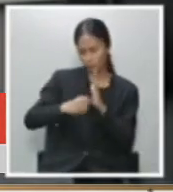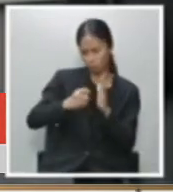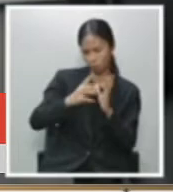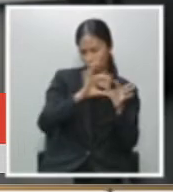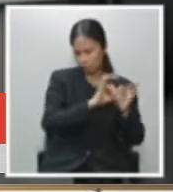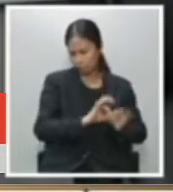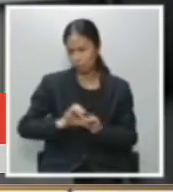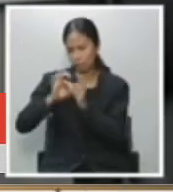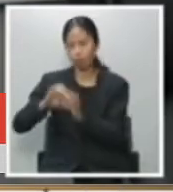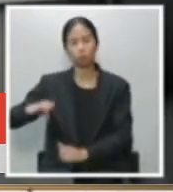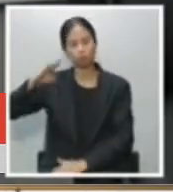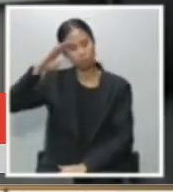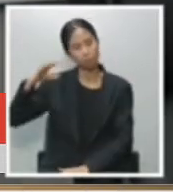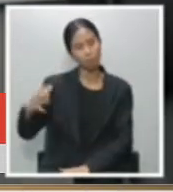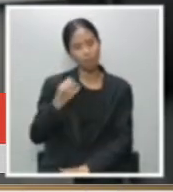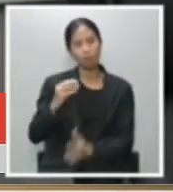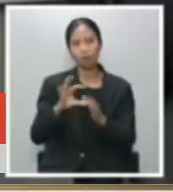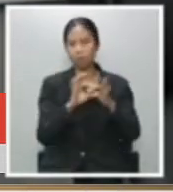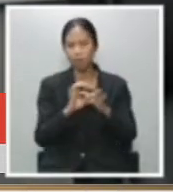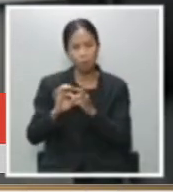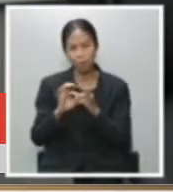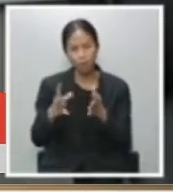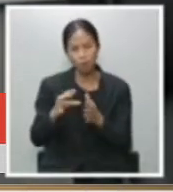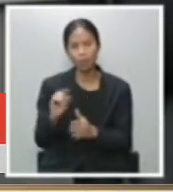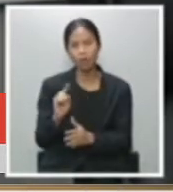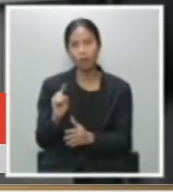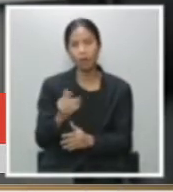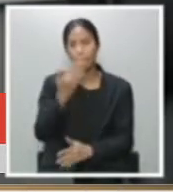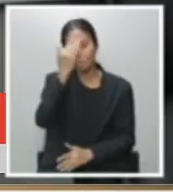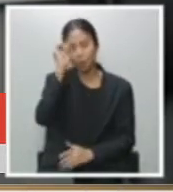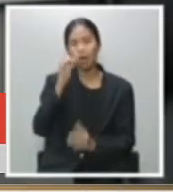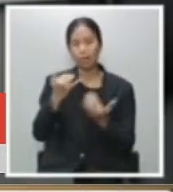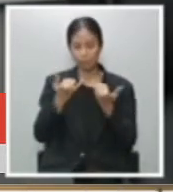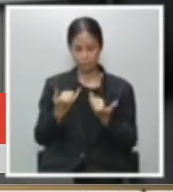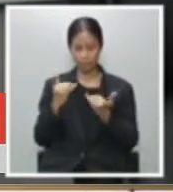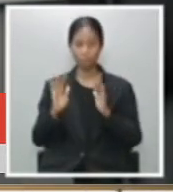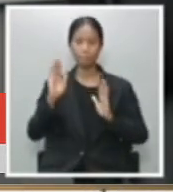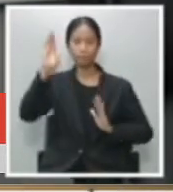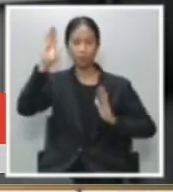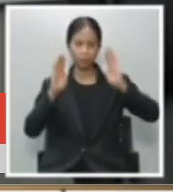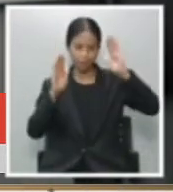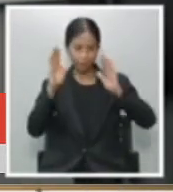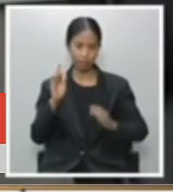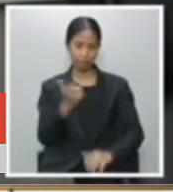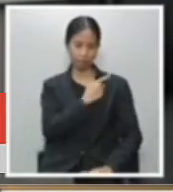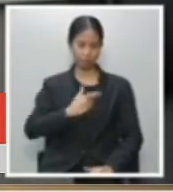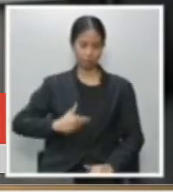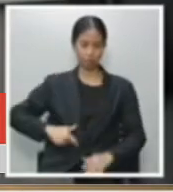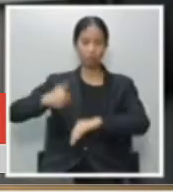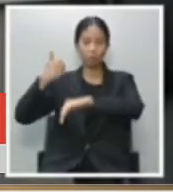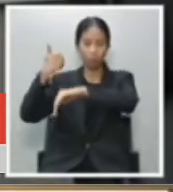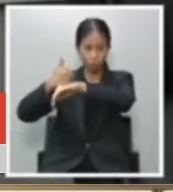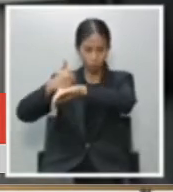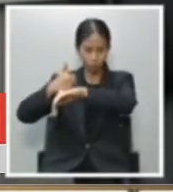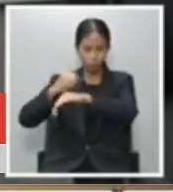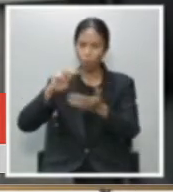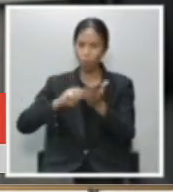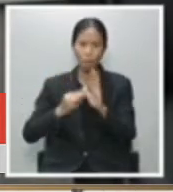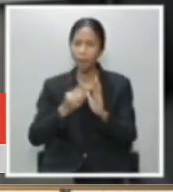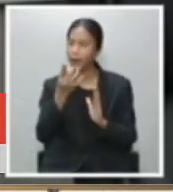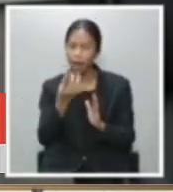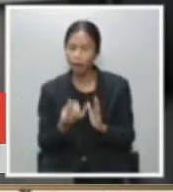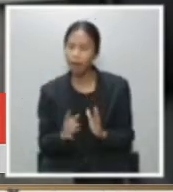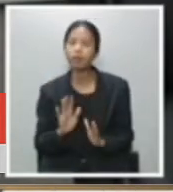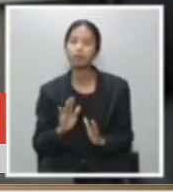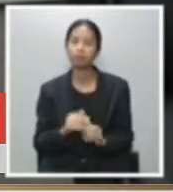ที่สอดคล้องเหมาะสมกับระบอบประชาธิปไตยอันมีพระมหาทรงเป็นประมุขเนี่ยคืออะไรสำหรับเมืองไทยท่านประธานครับบท